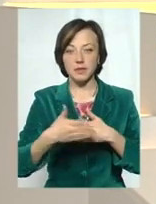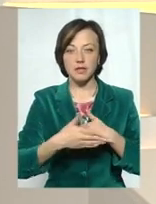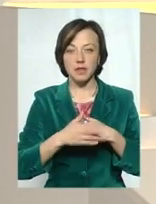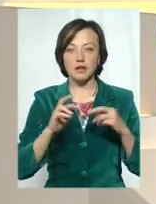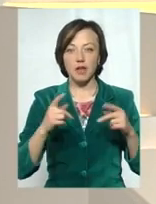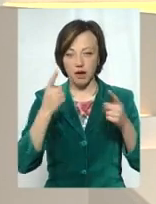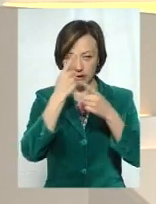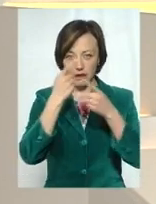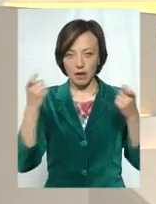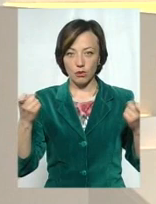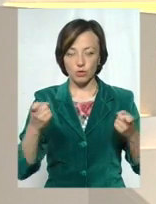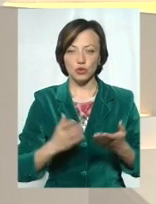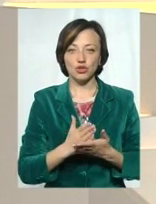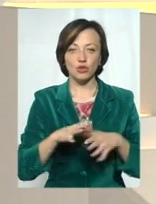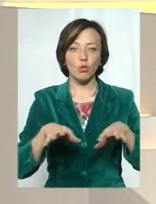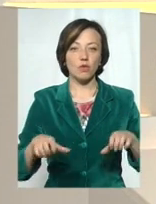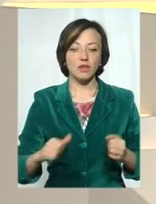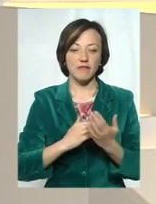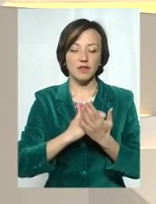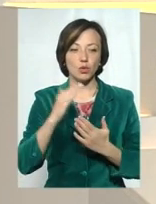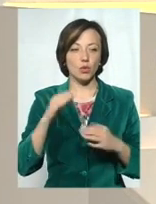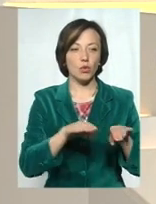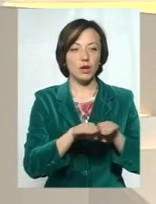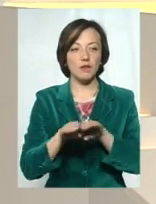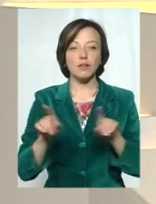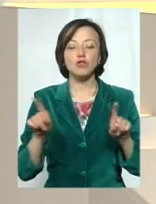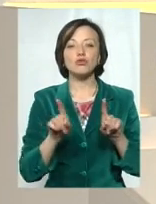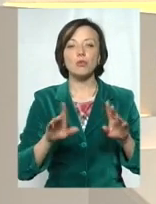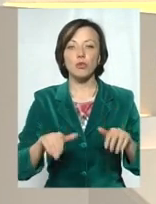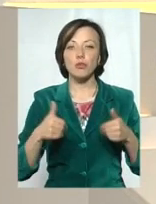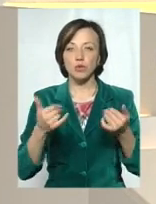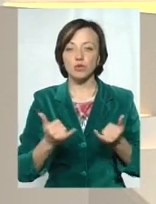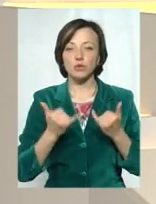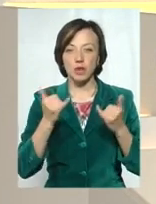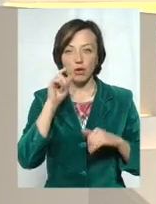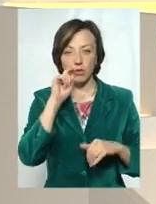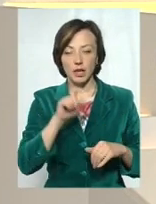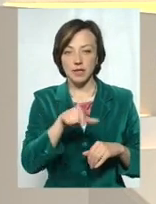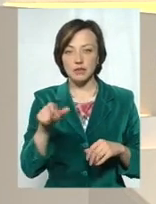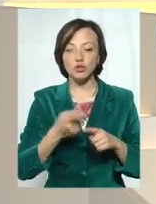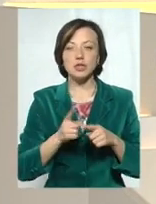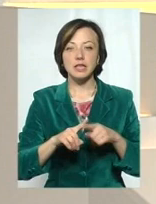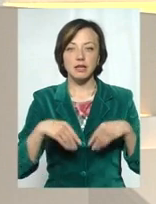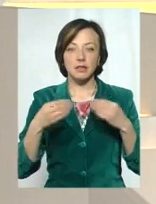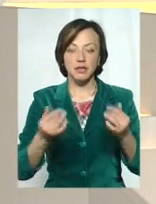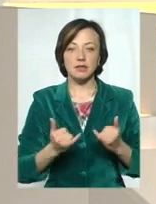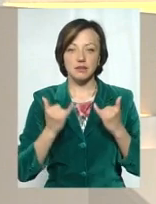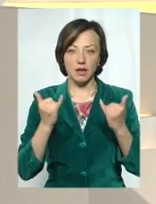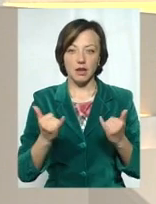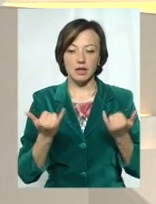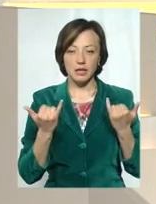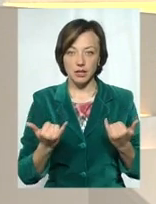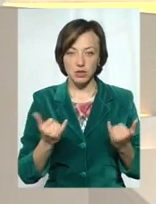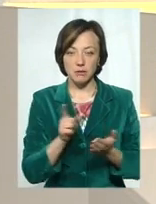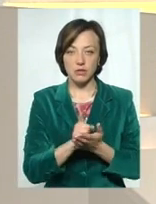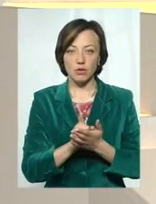декларують чиновники високого рівня. Що пропонують для українців, що це дасть для